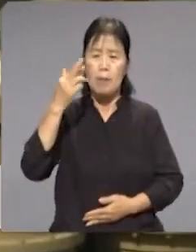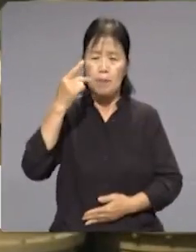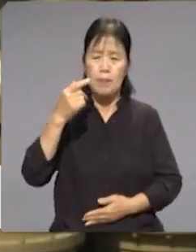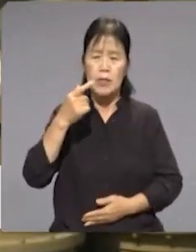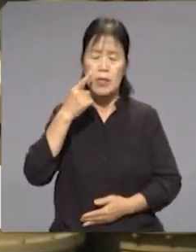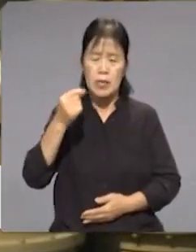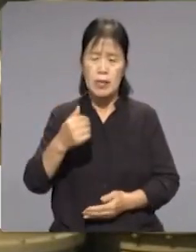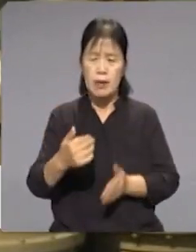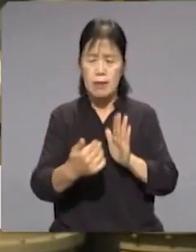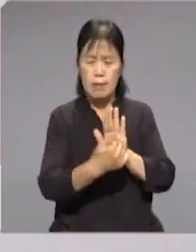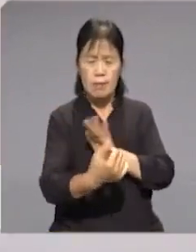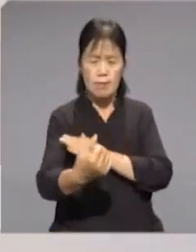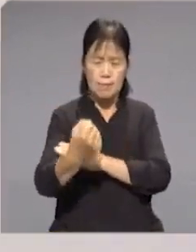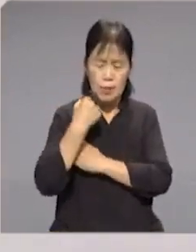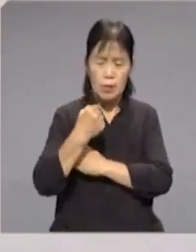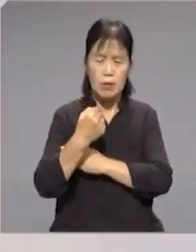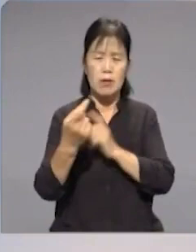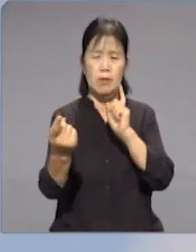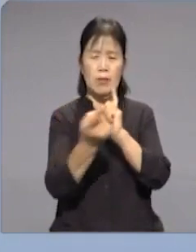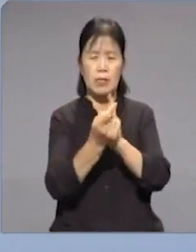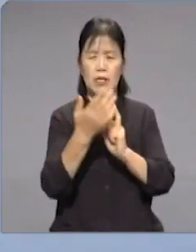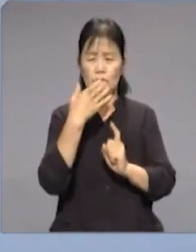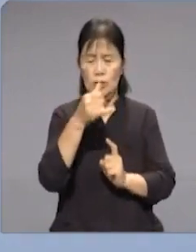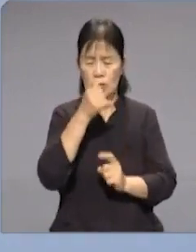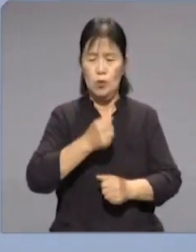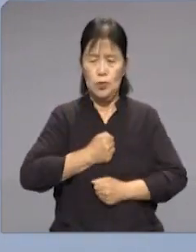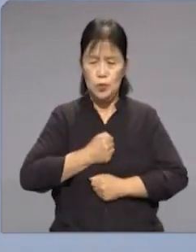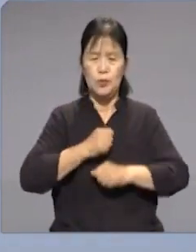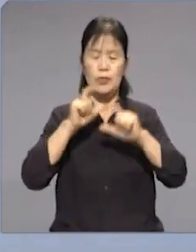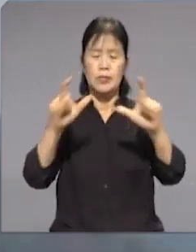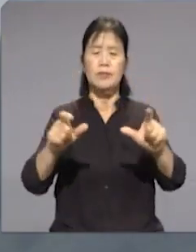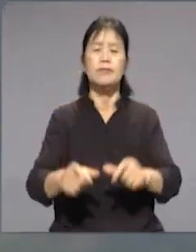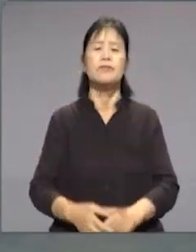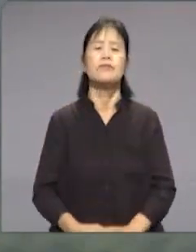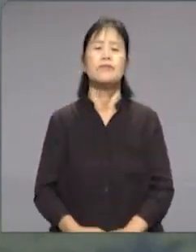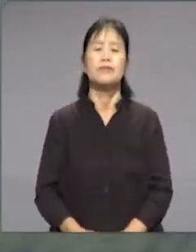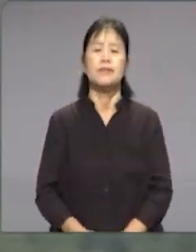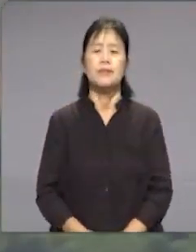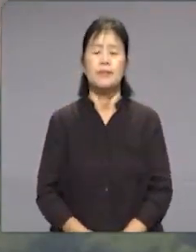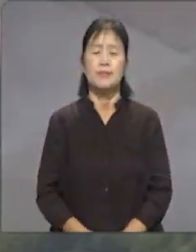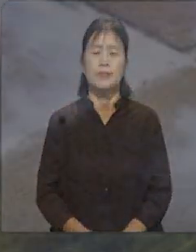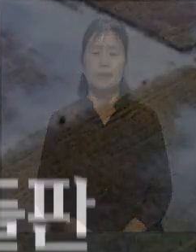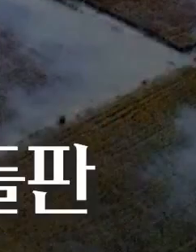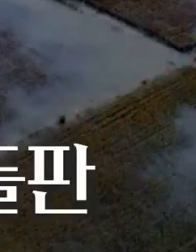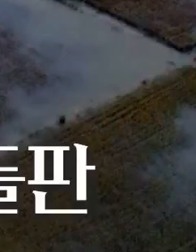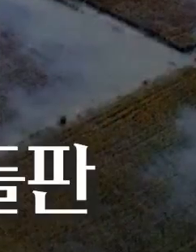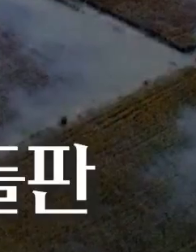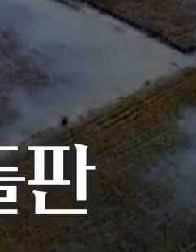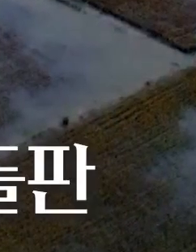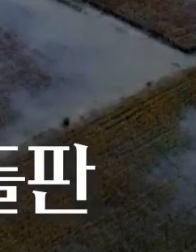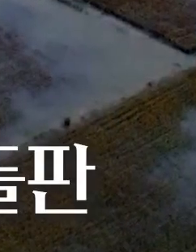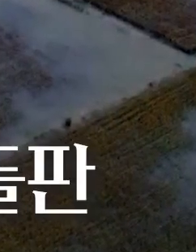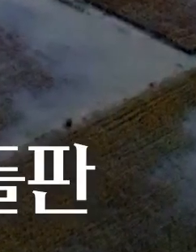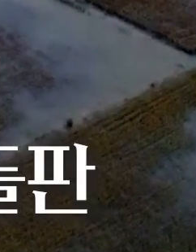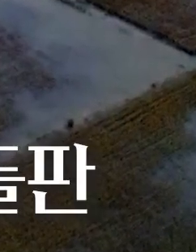압도적 대응 역량에 직면할 것이라고 경고했습니다. OBS 뉴스 김용재입니다.